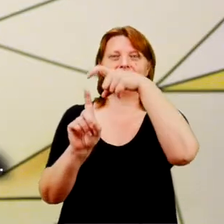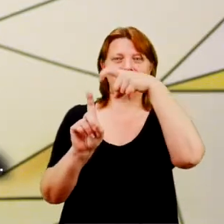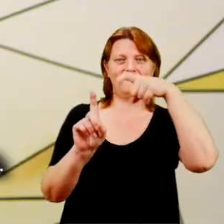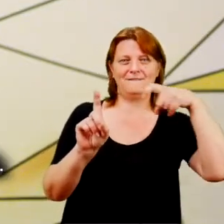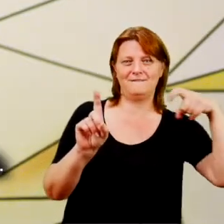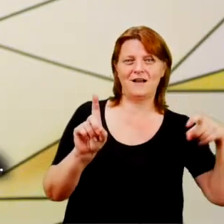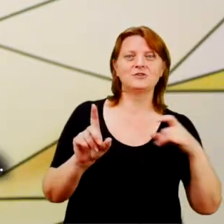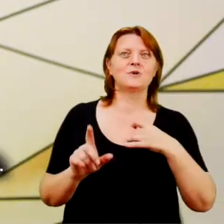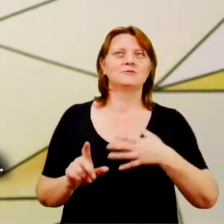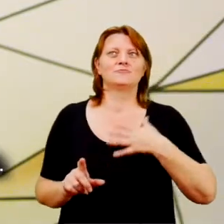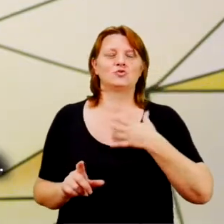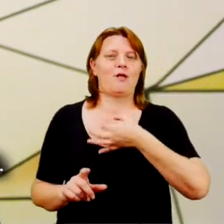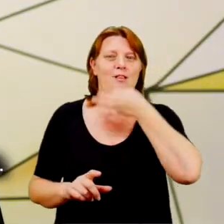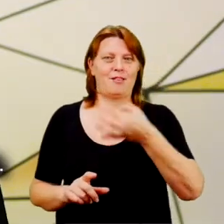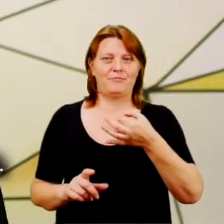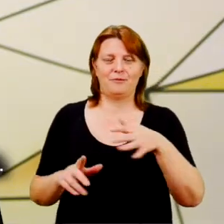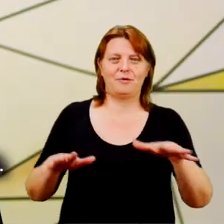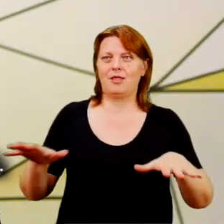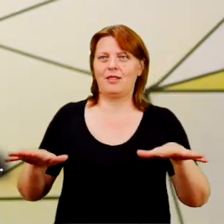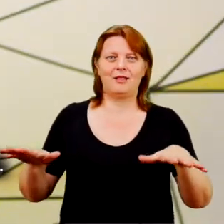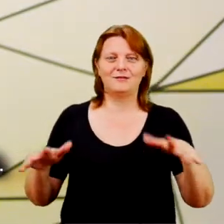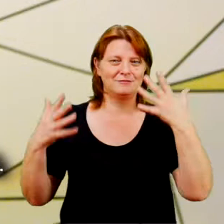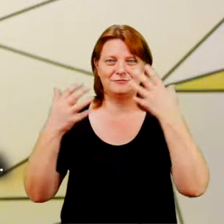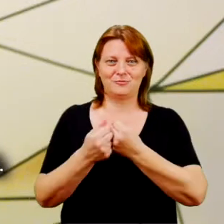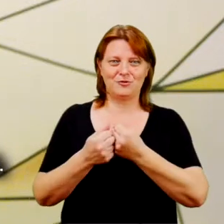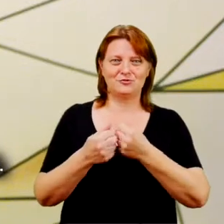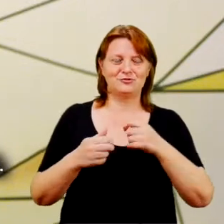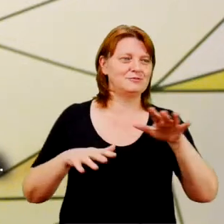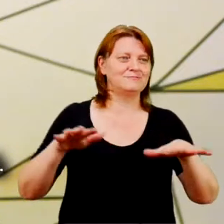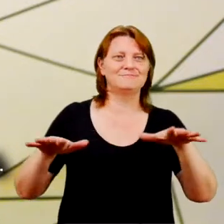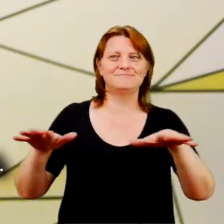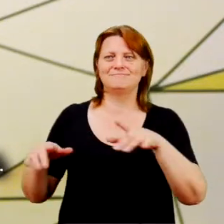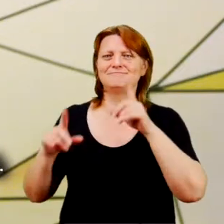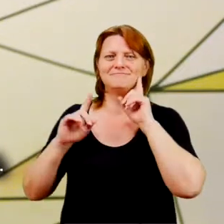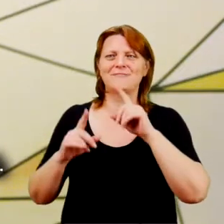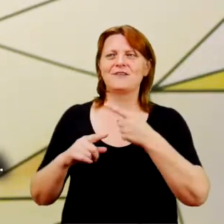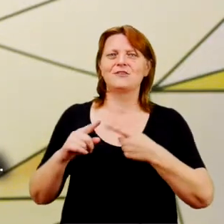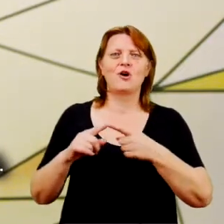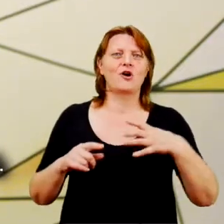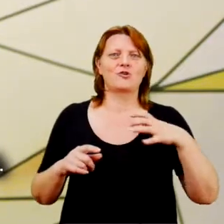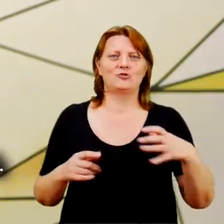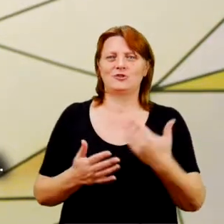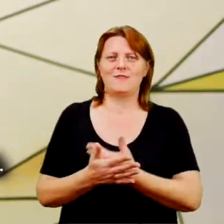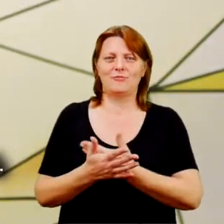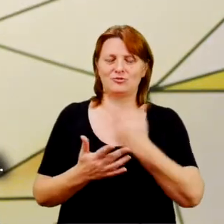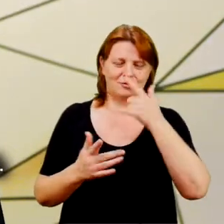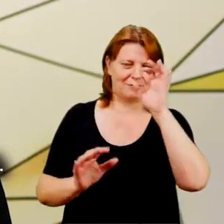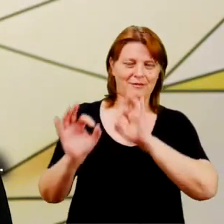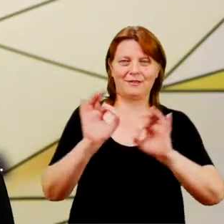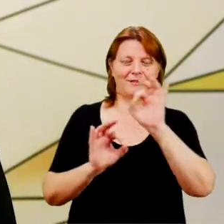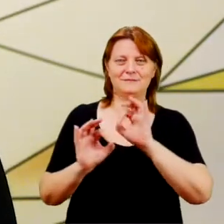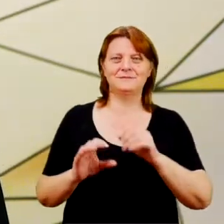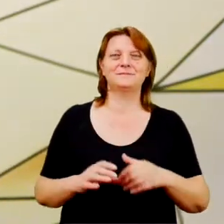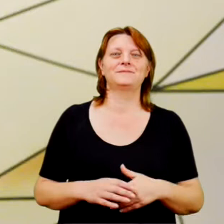wagonikiem, żeby osoby czuły się lepiej, ponieważ w ciemności rzeczywiście goście czują się na początku dosyć